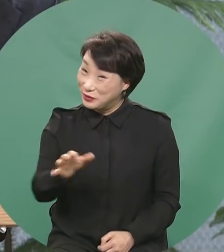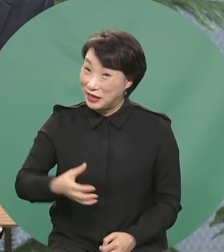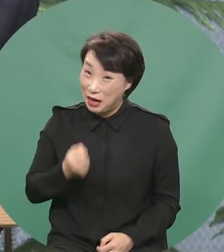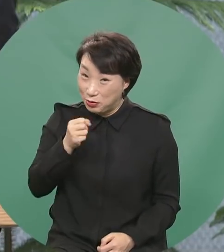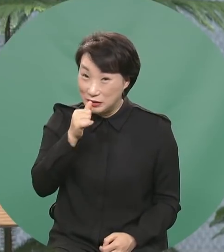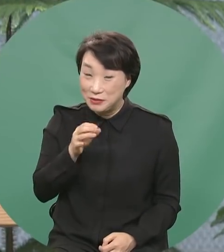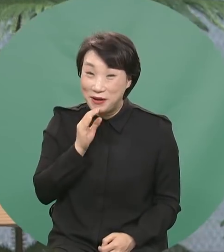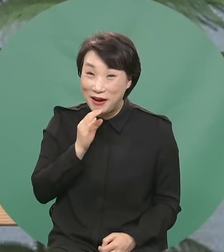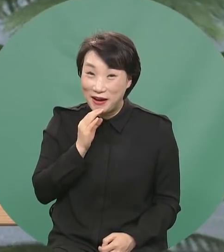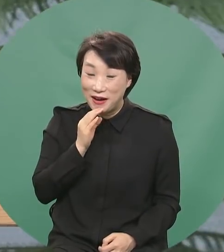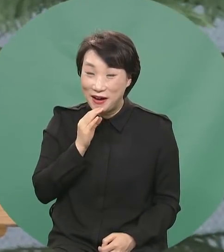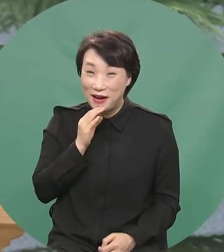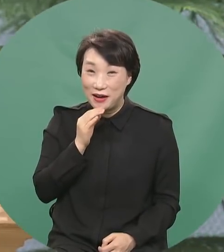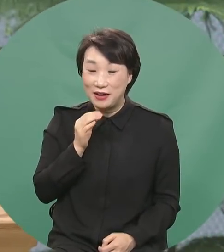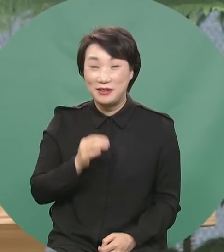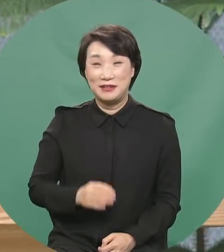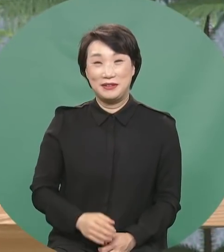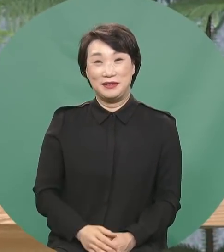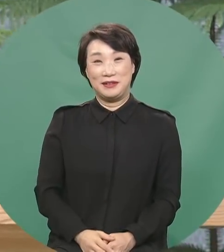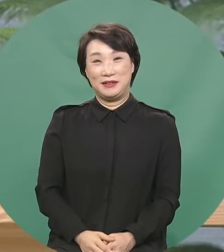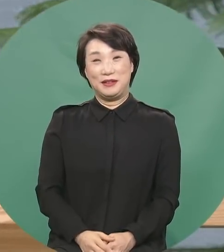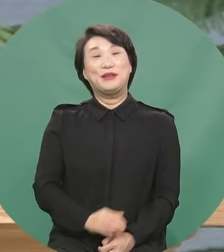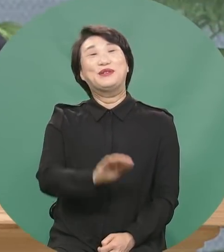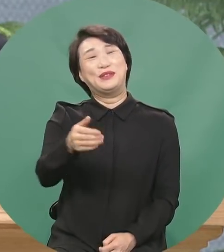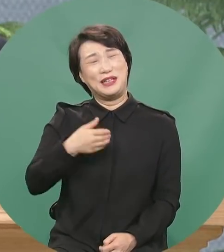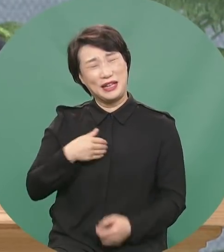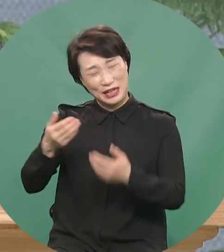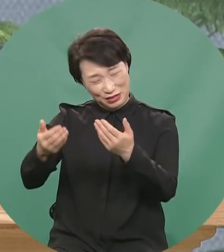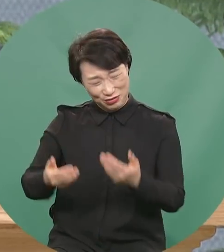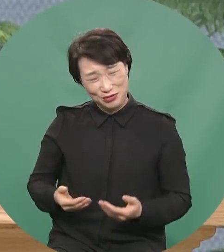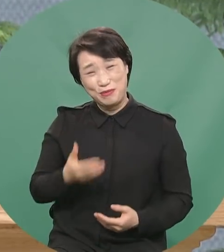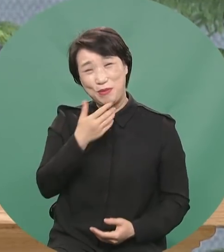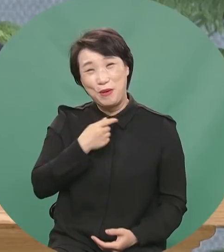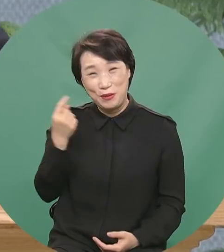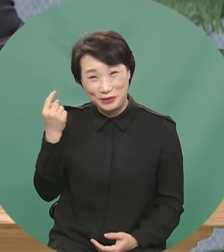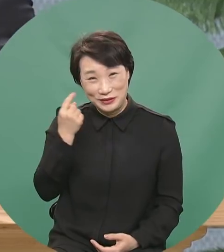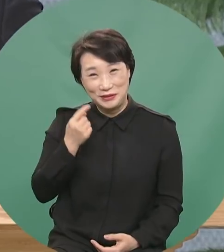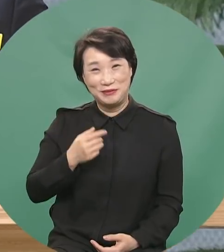이런 복음이 어디 있느냐? 우리에게 주어진 복음이요.